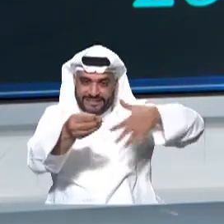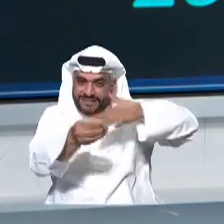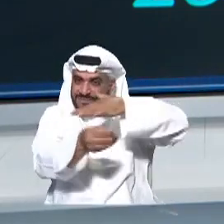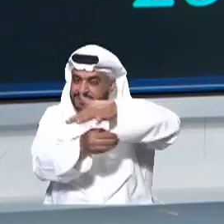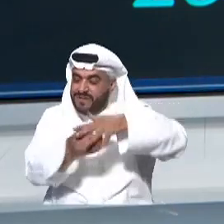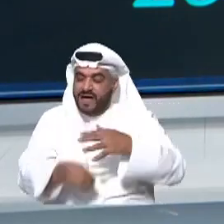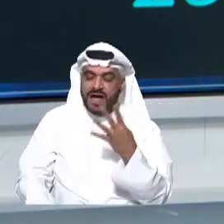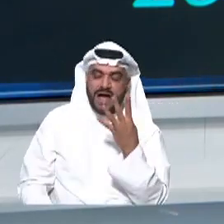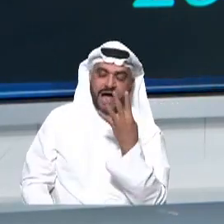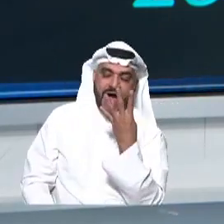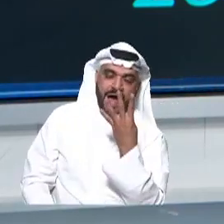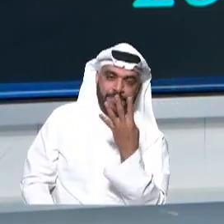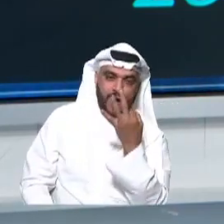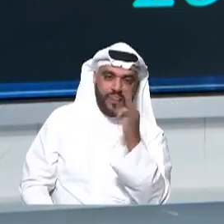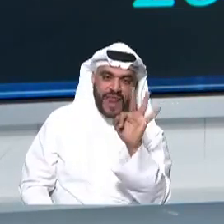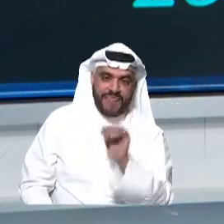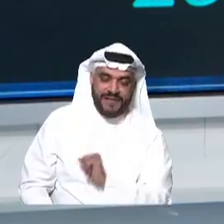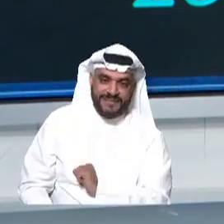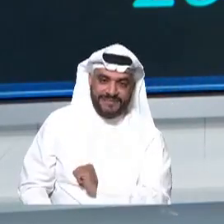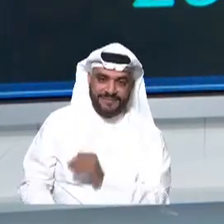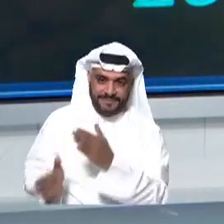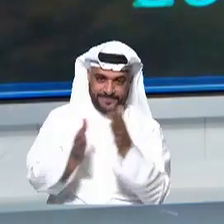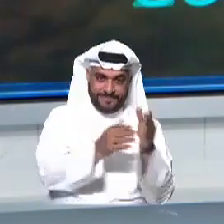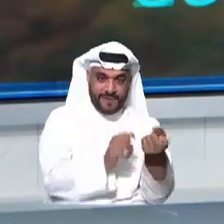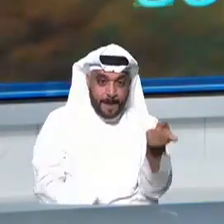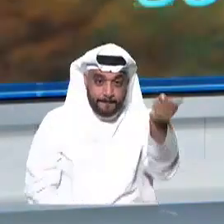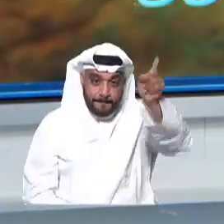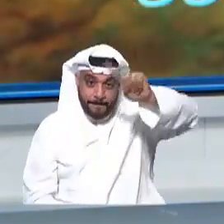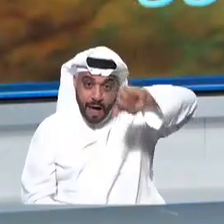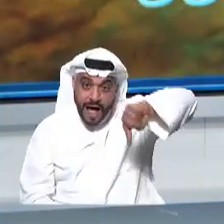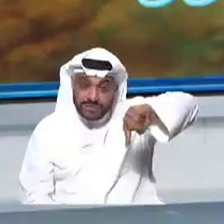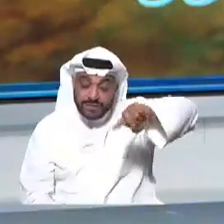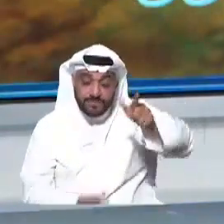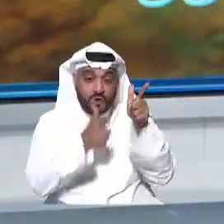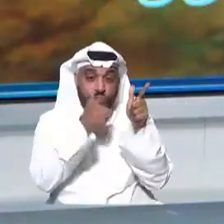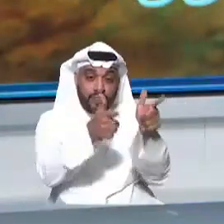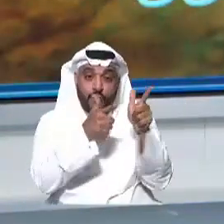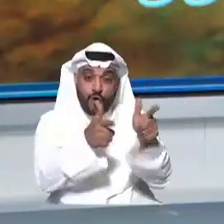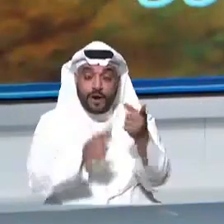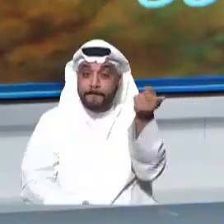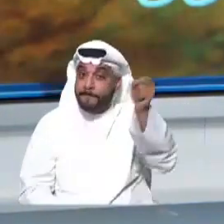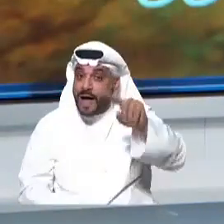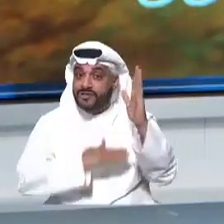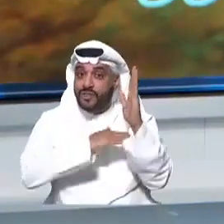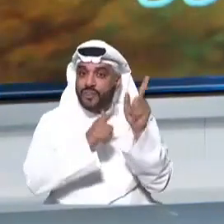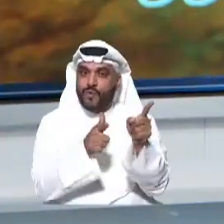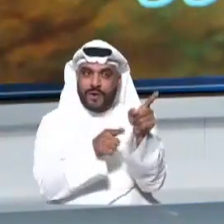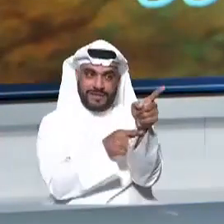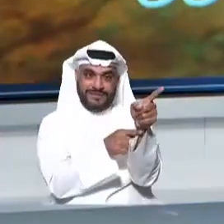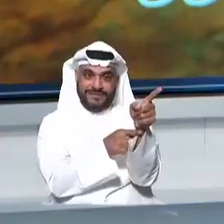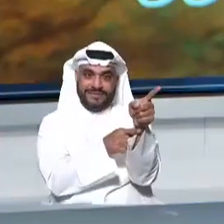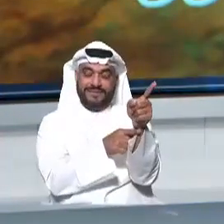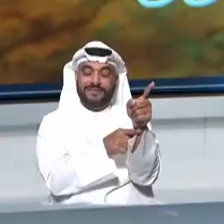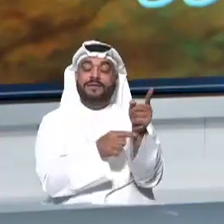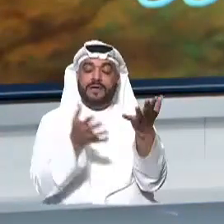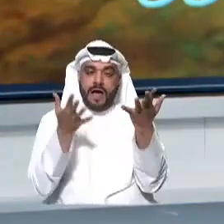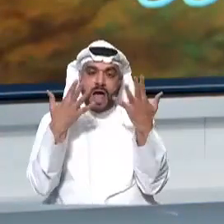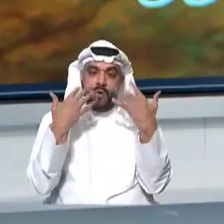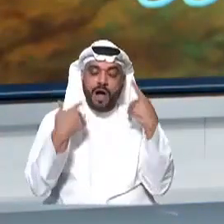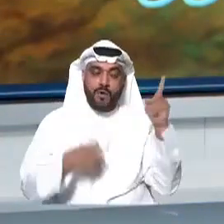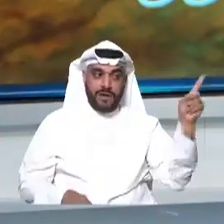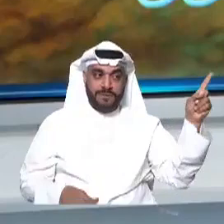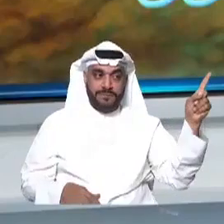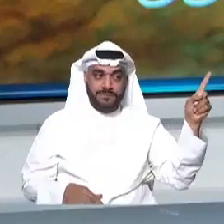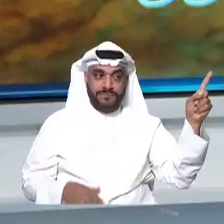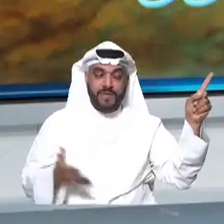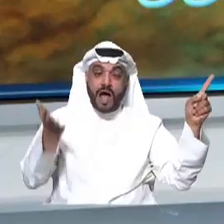إلى 34 درجة مئوية. في مساء الغد أجواءنا شديدة الحرارة وأيضا استمرار الرياح الشمالية الغربية قد تصل